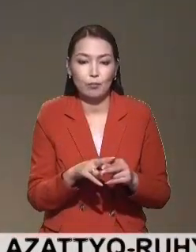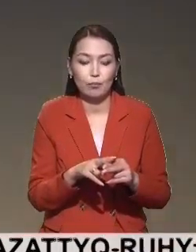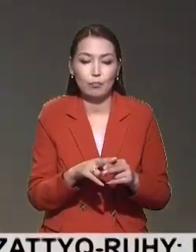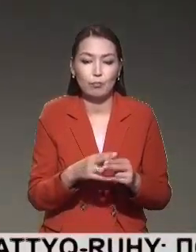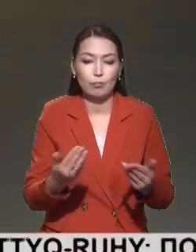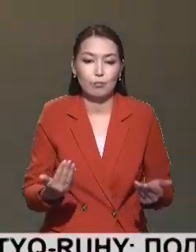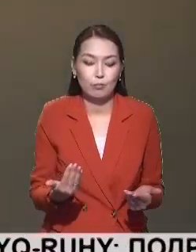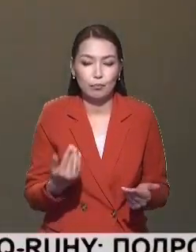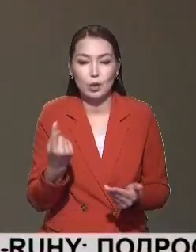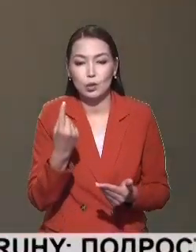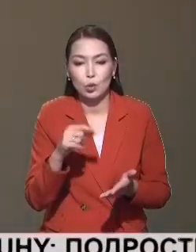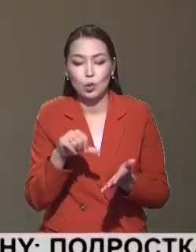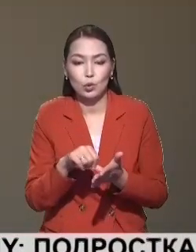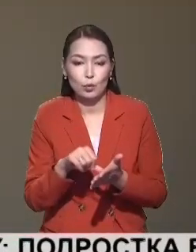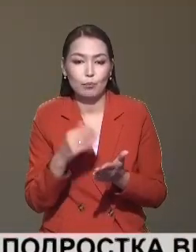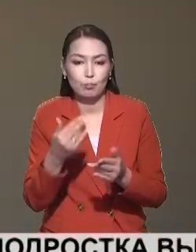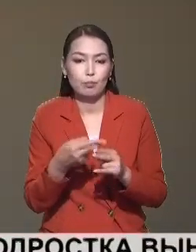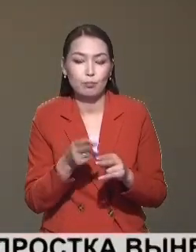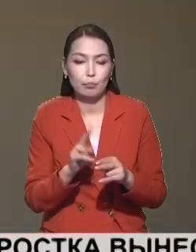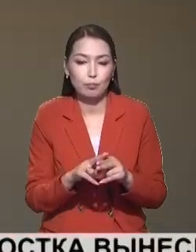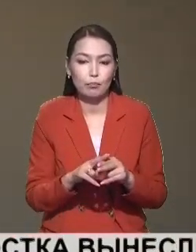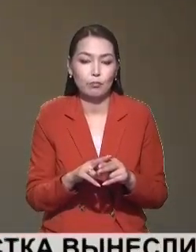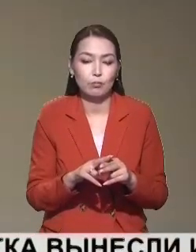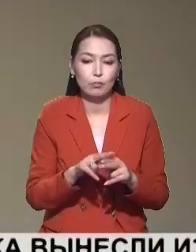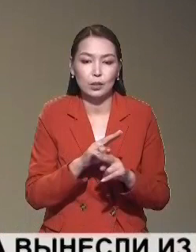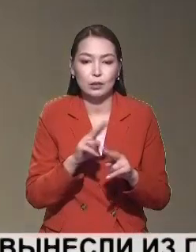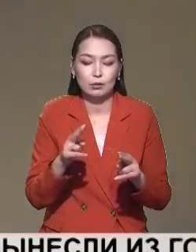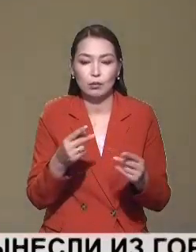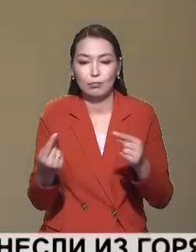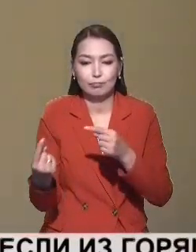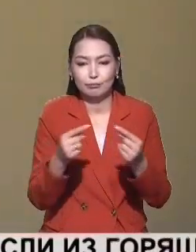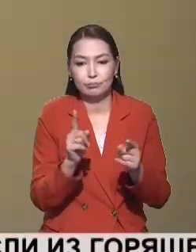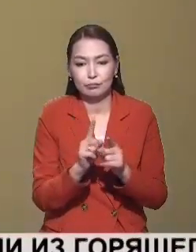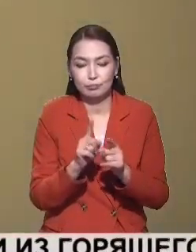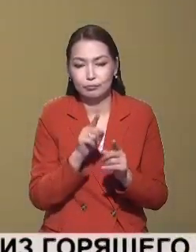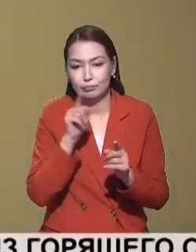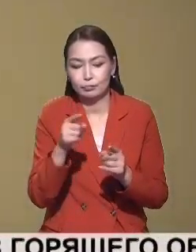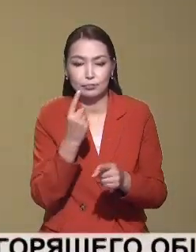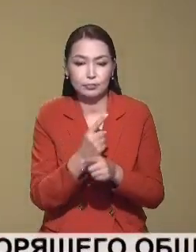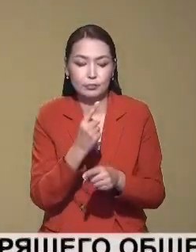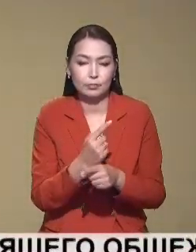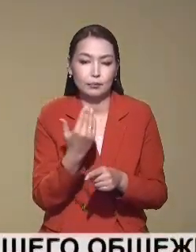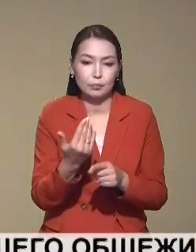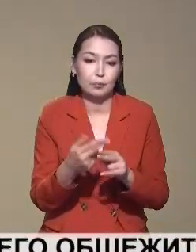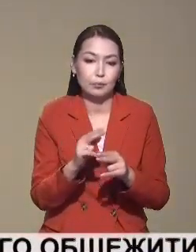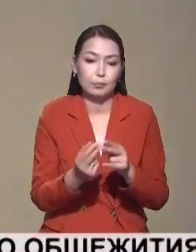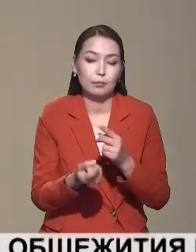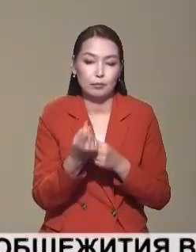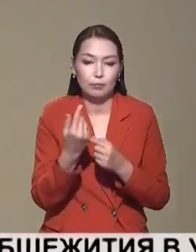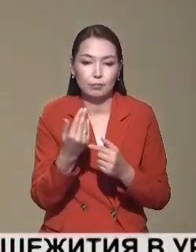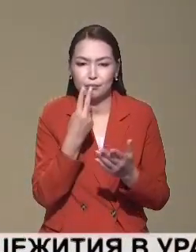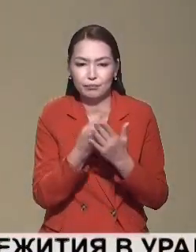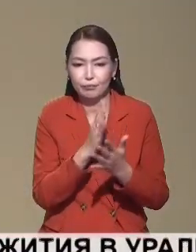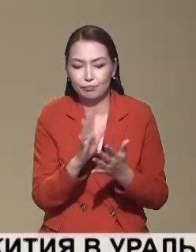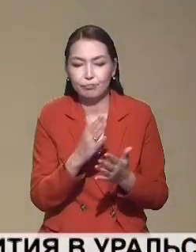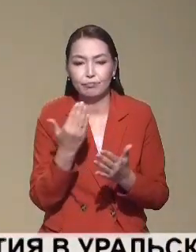одного участка без острой необходимости не переходят на противоположную сторону. А если это и сделали, то передвигаются по ней молча, не смотря по сторонам.